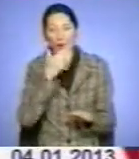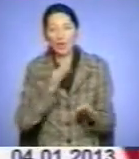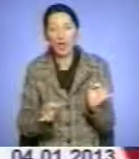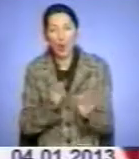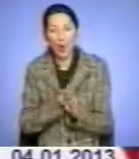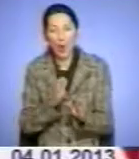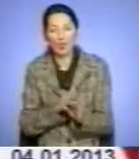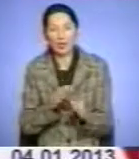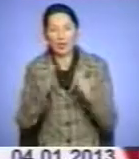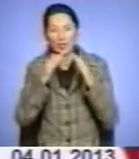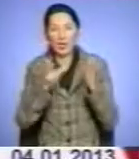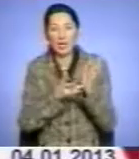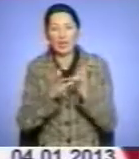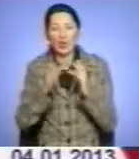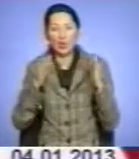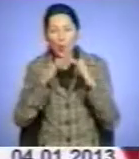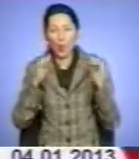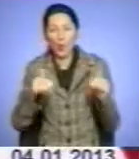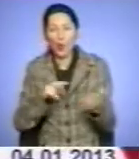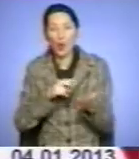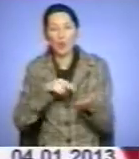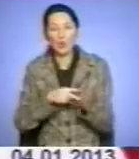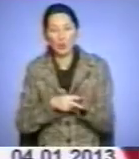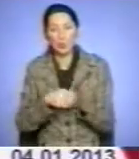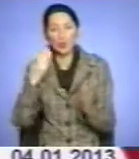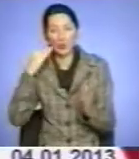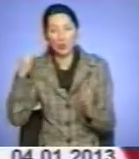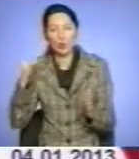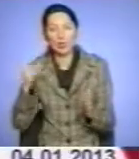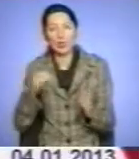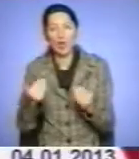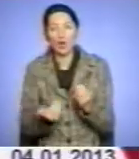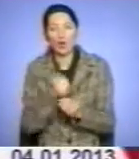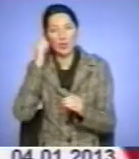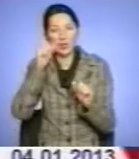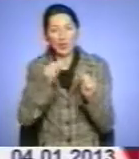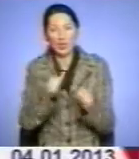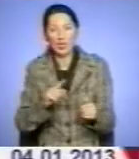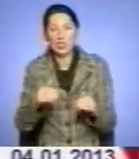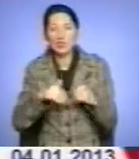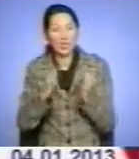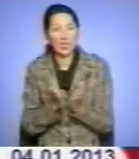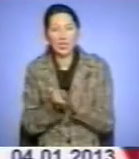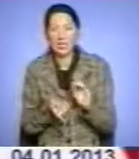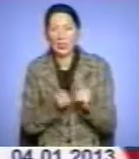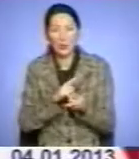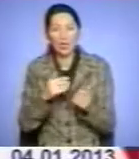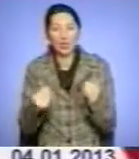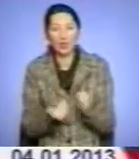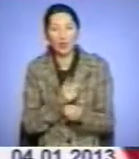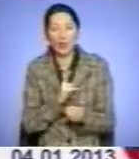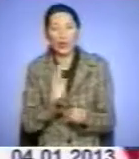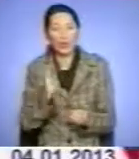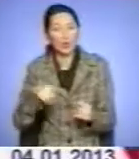планують вдосконалити, оновити фігури або ж узагалі створити нову. Якою саме буде шопка наступного року, ще